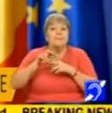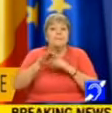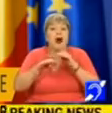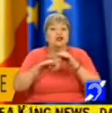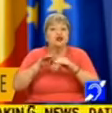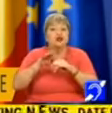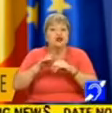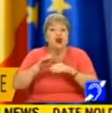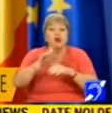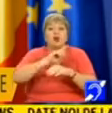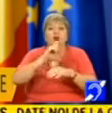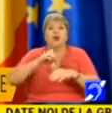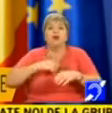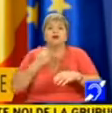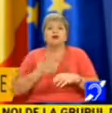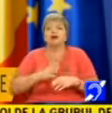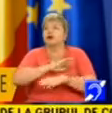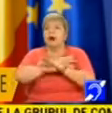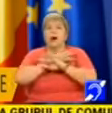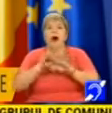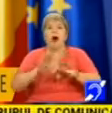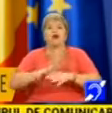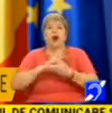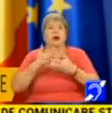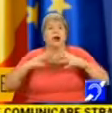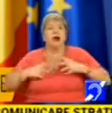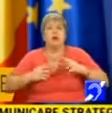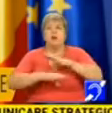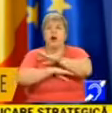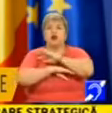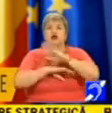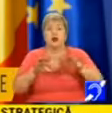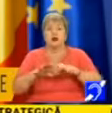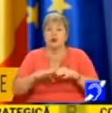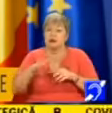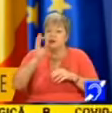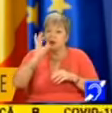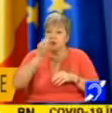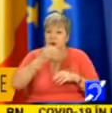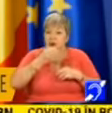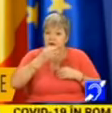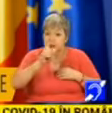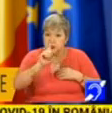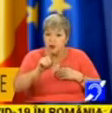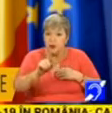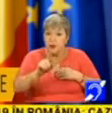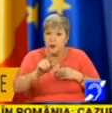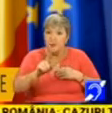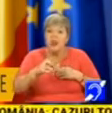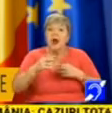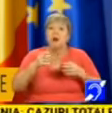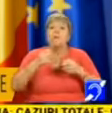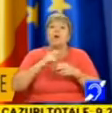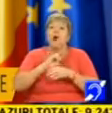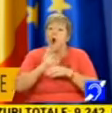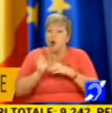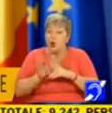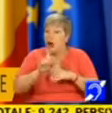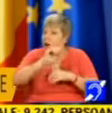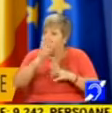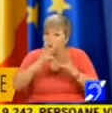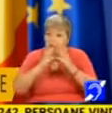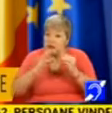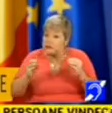o relaxare dintr-o dată, fiindcă specialiștii ne spun că virusul nu va dispărea. Deci